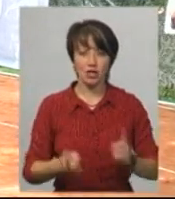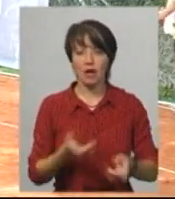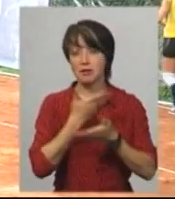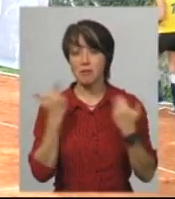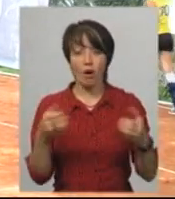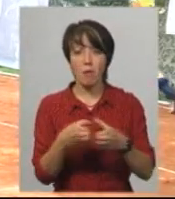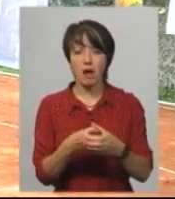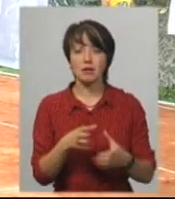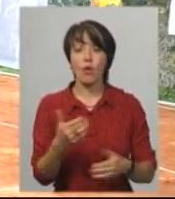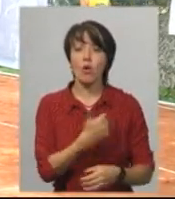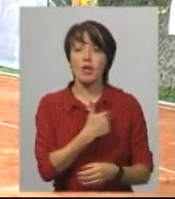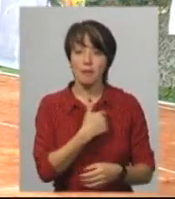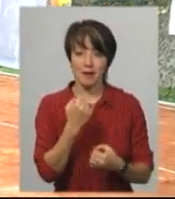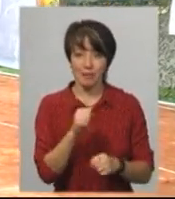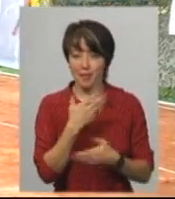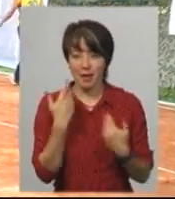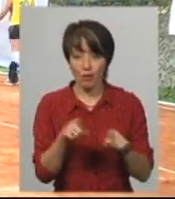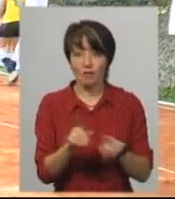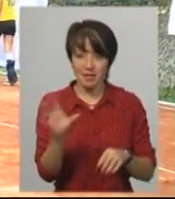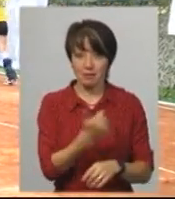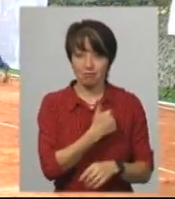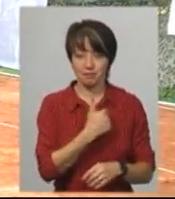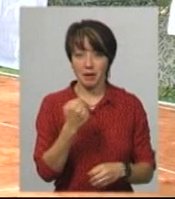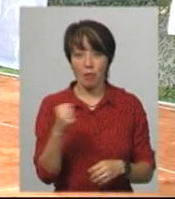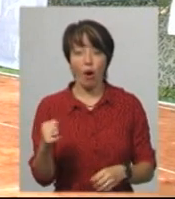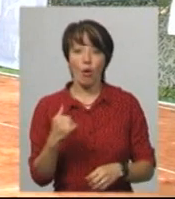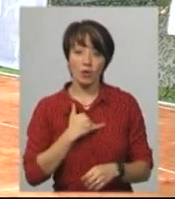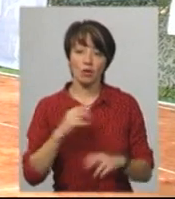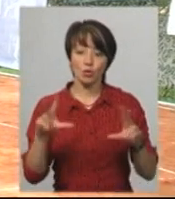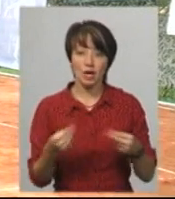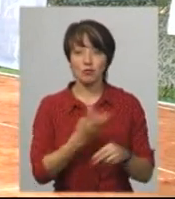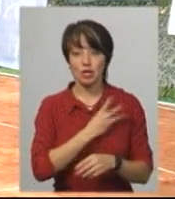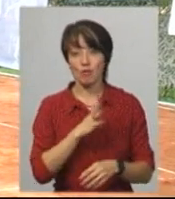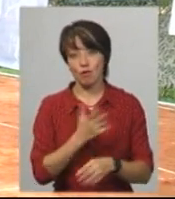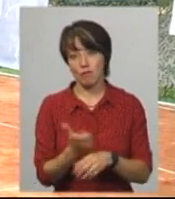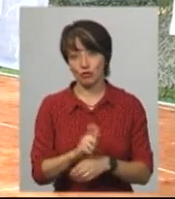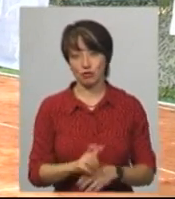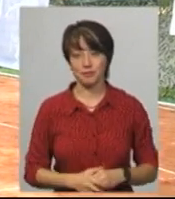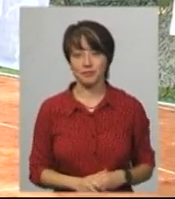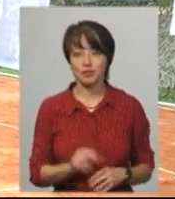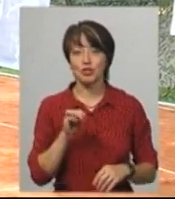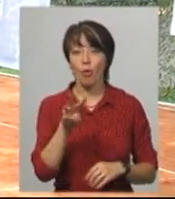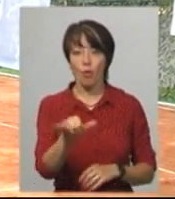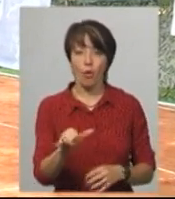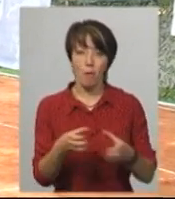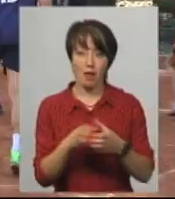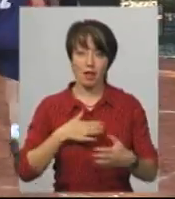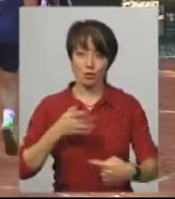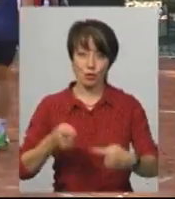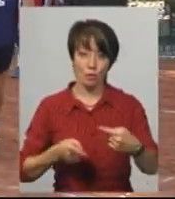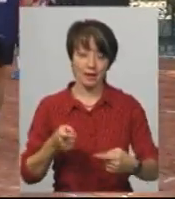тої команди, яка не хотіла би перемогти. Ну, напевно, у нас удачі і бажання було більше, ніж у команди наших